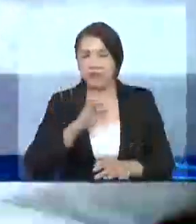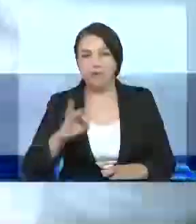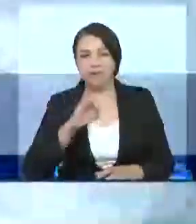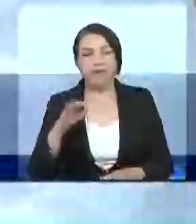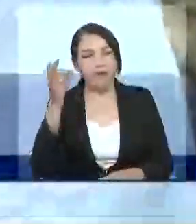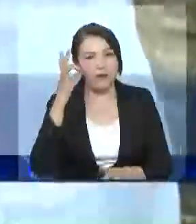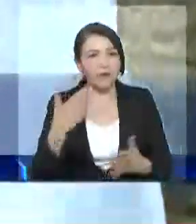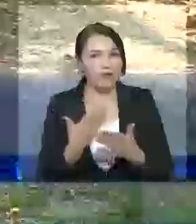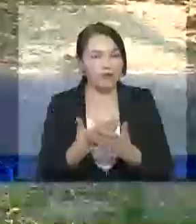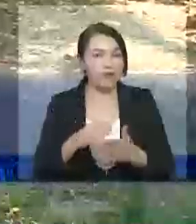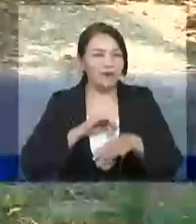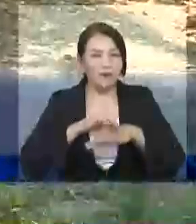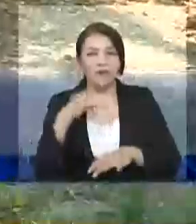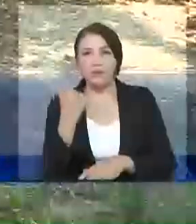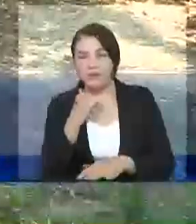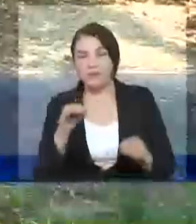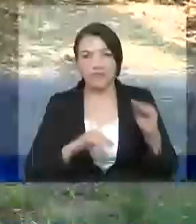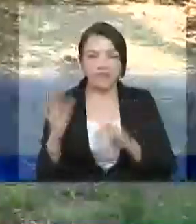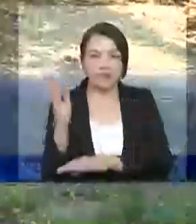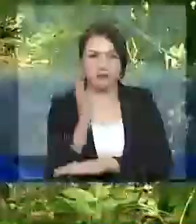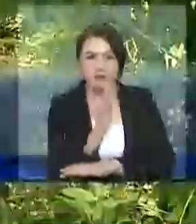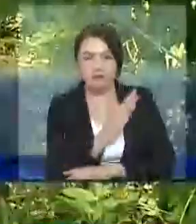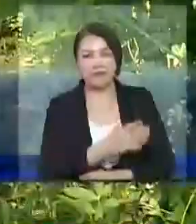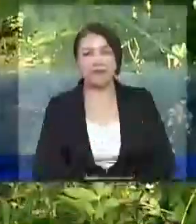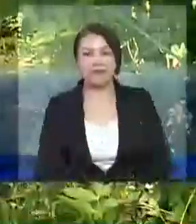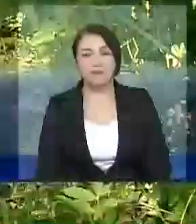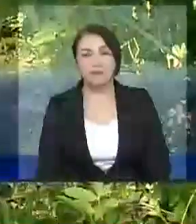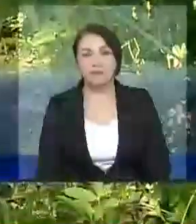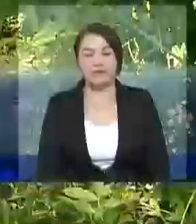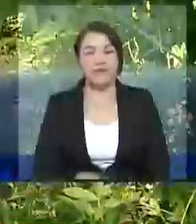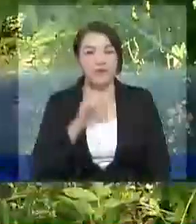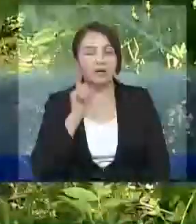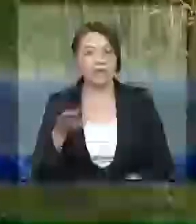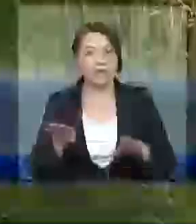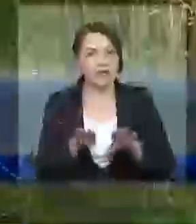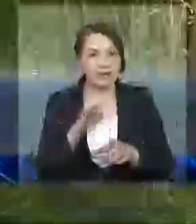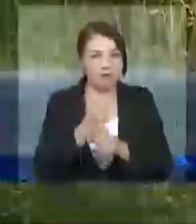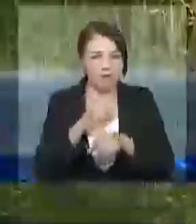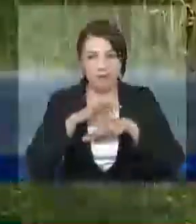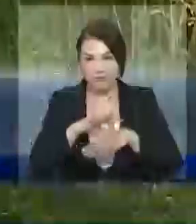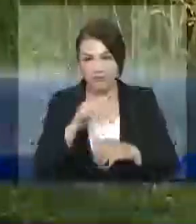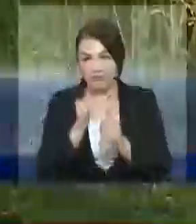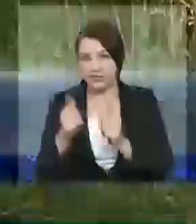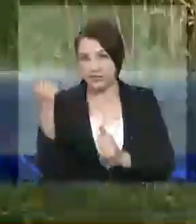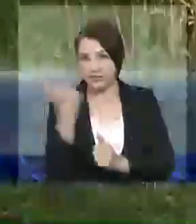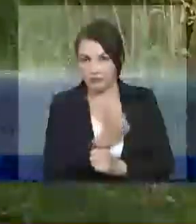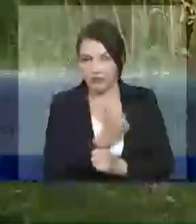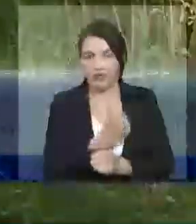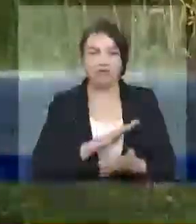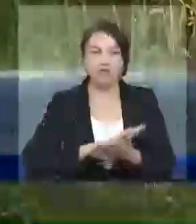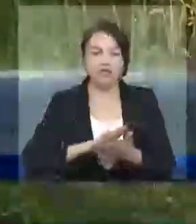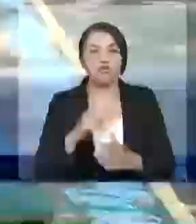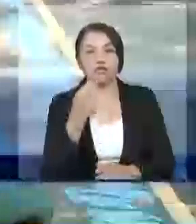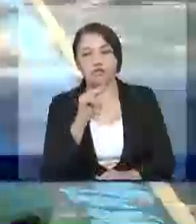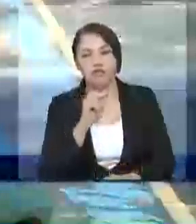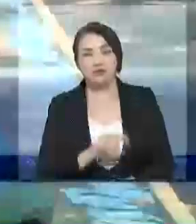памятников, организуют субботники, посадку деревьев и другие экологические акции. Теперь подобная работа будет проводиться еженедельно по принципу чистых